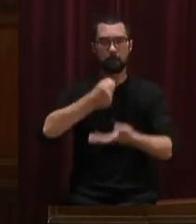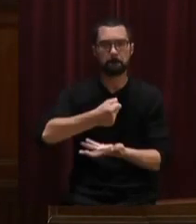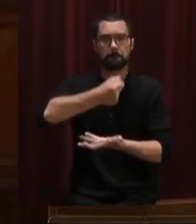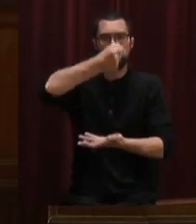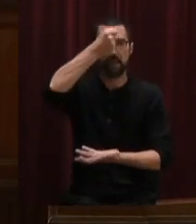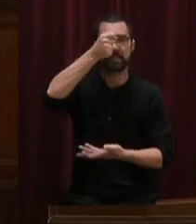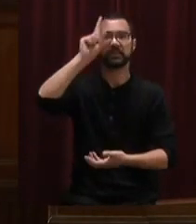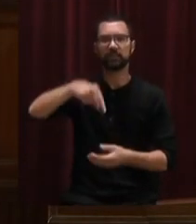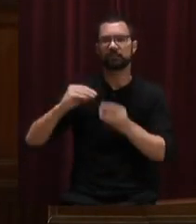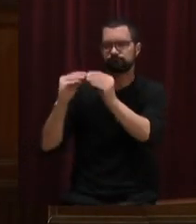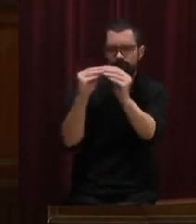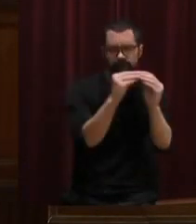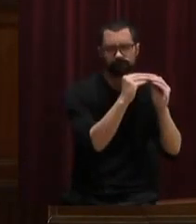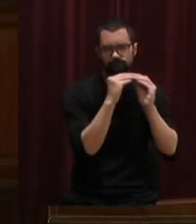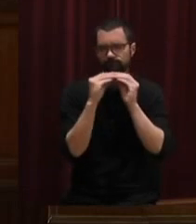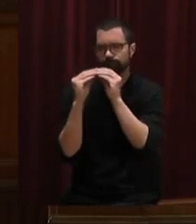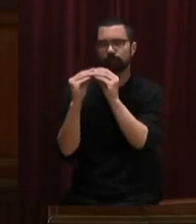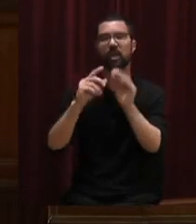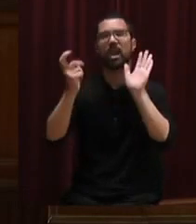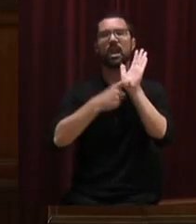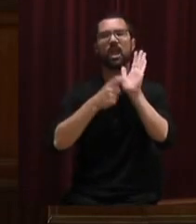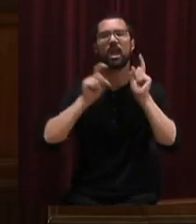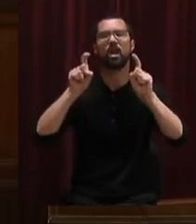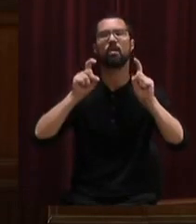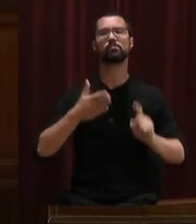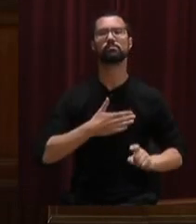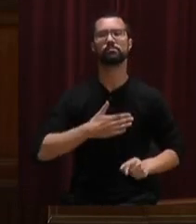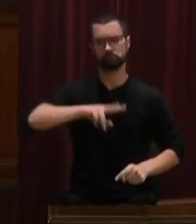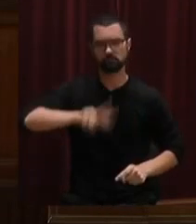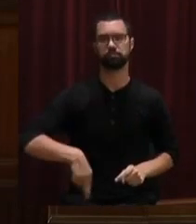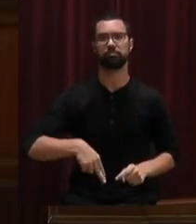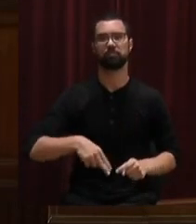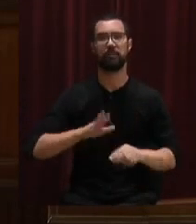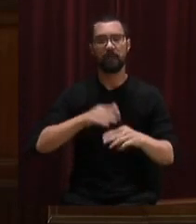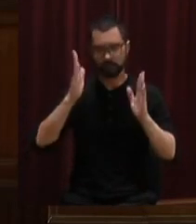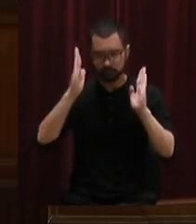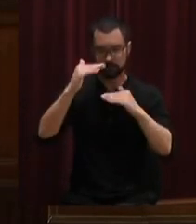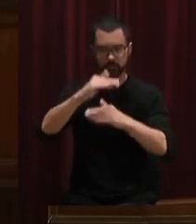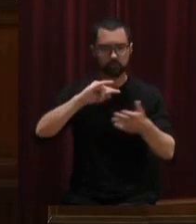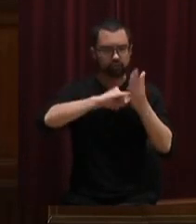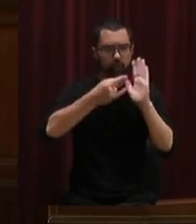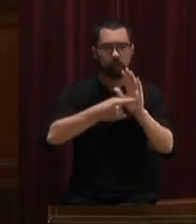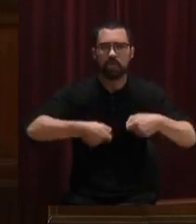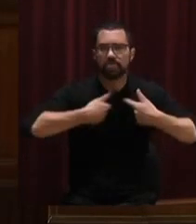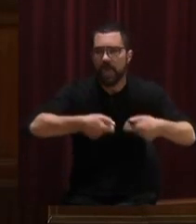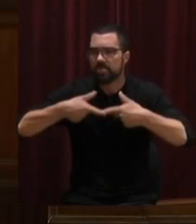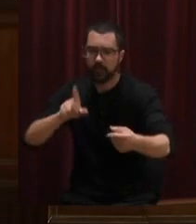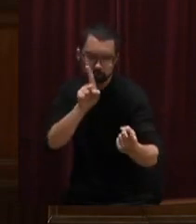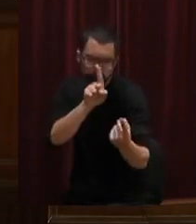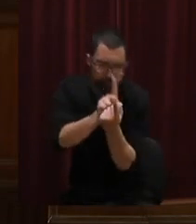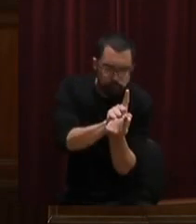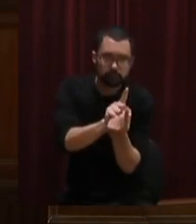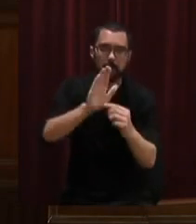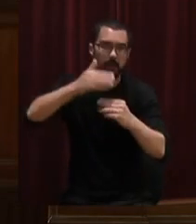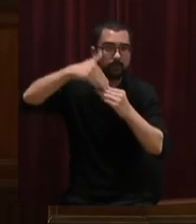ens ha de dur a consensuar una llei educativa pròpia que ens permeti afrontar des de la proximitat les solucions que necessitam per encarar el